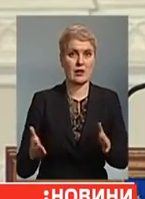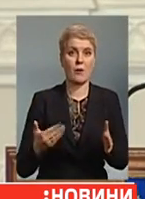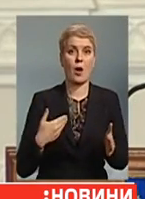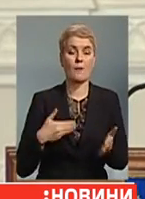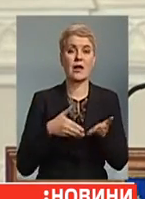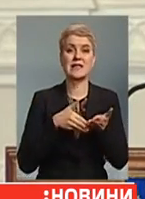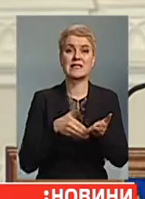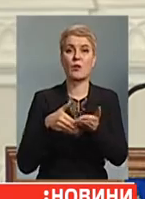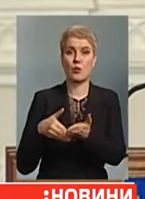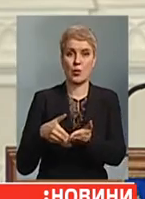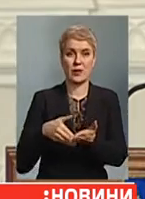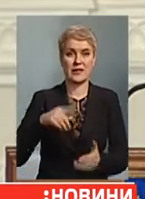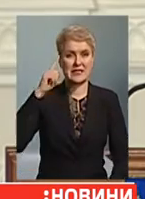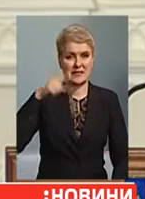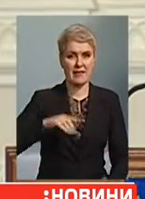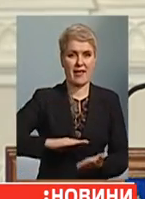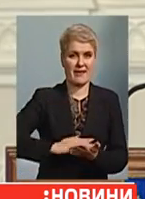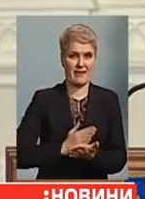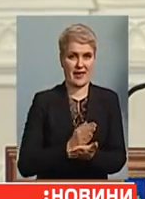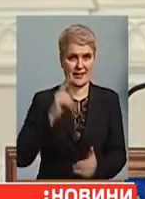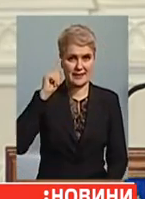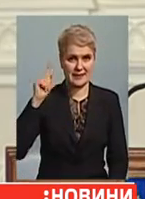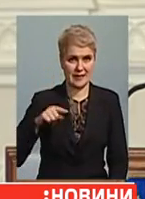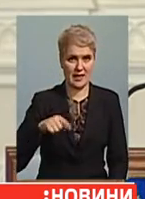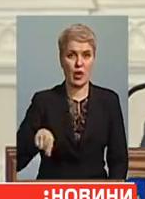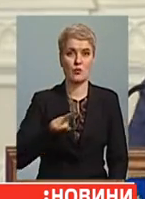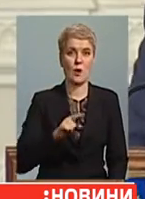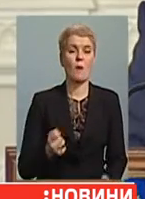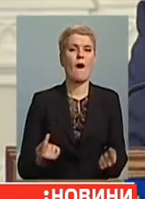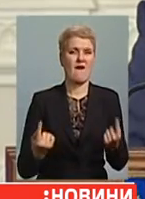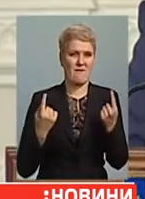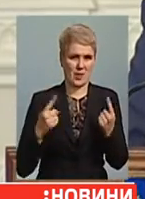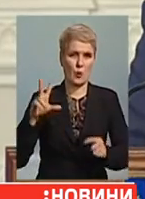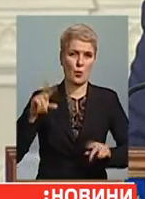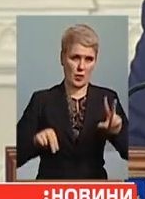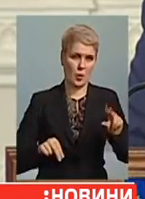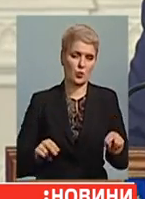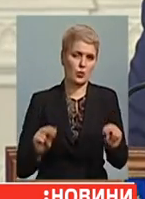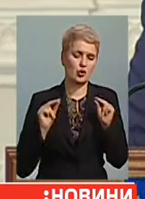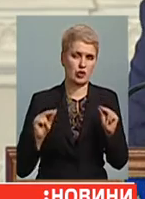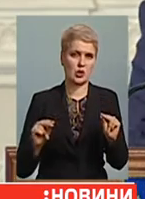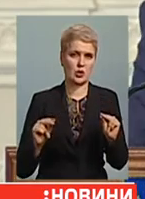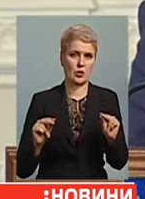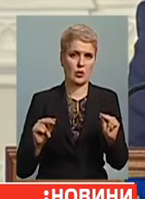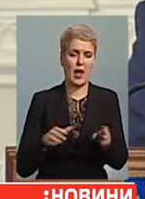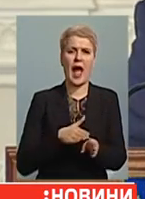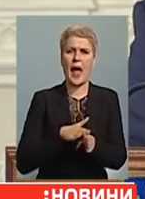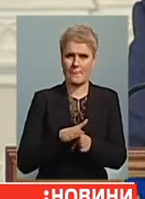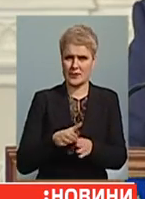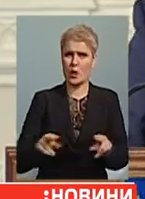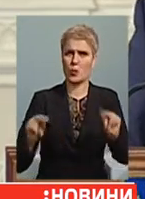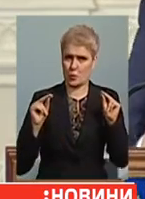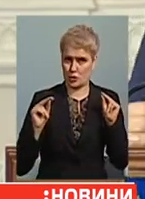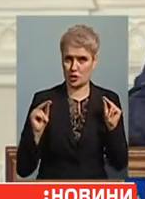будемо стимулювати знання і якість знань, тому що по великому рахунку, чесно, абсолютно чесно,